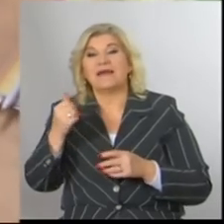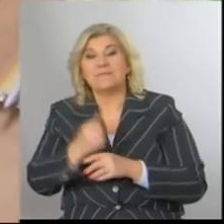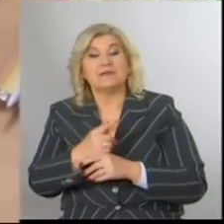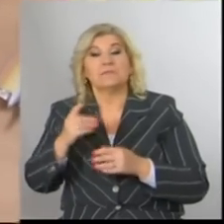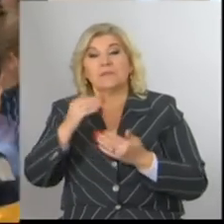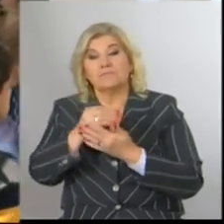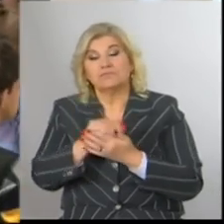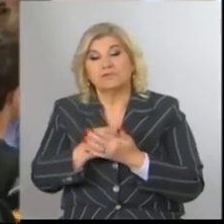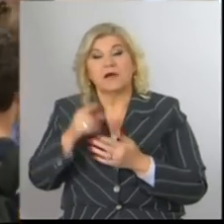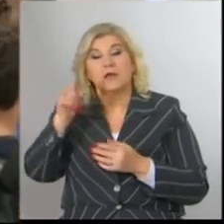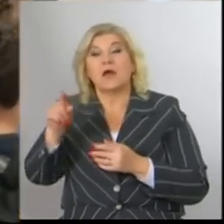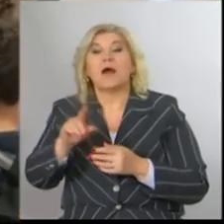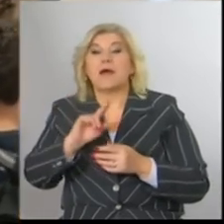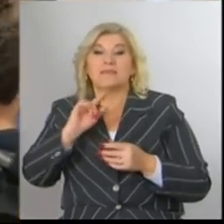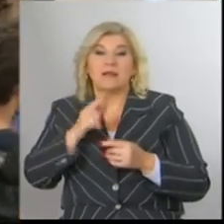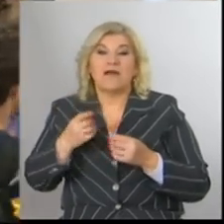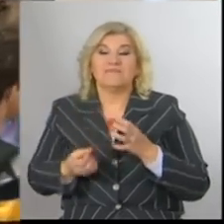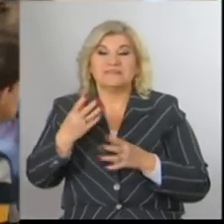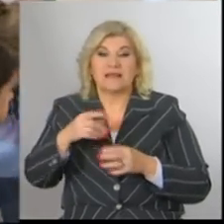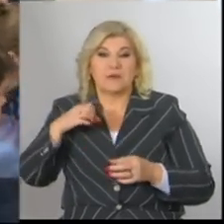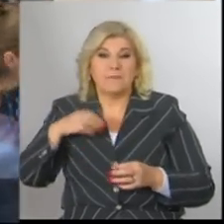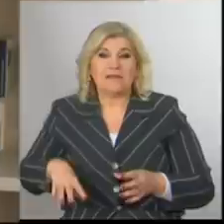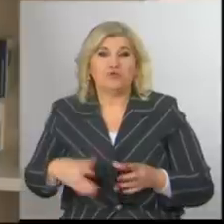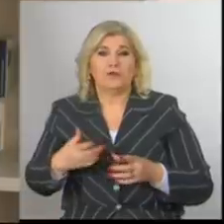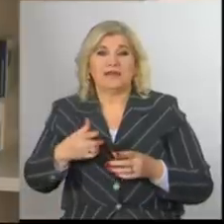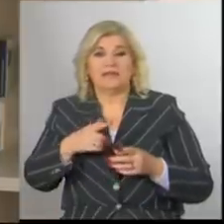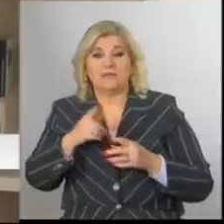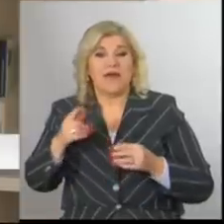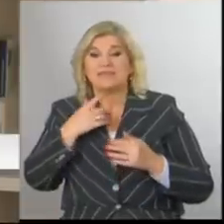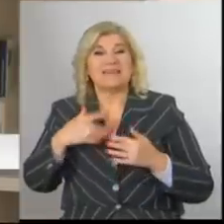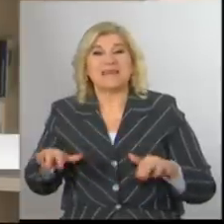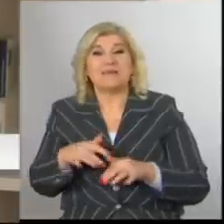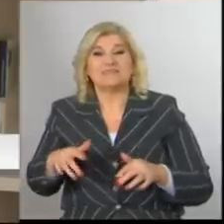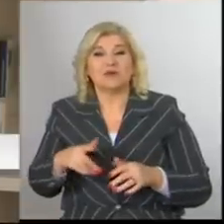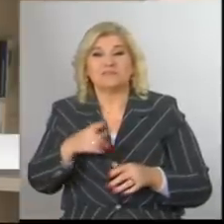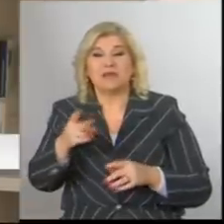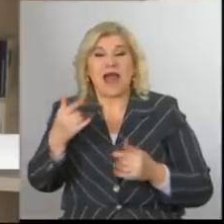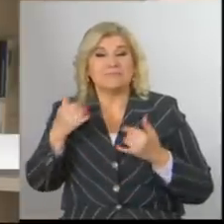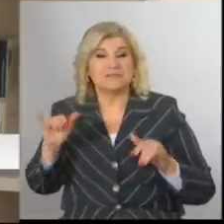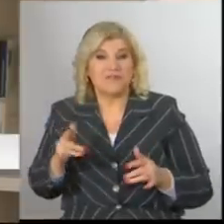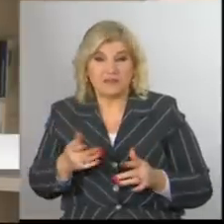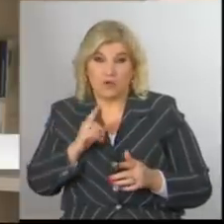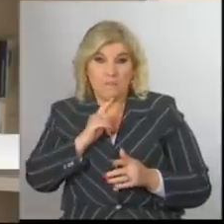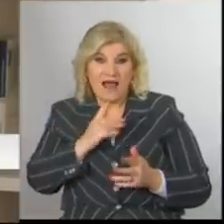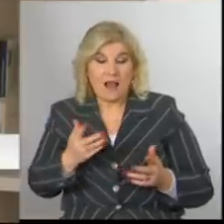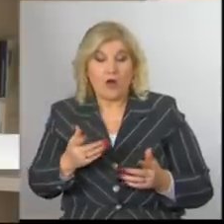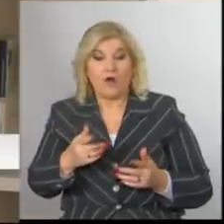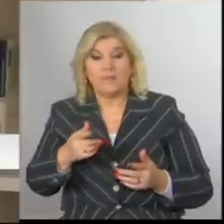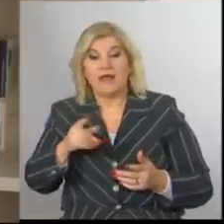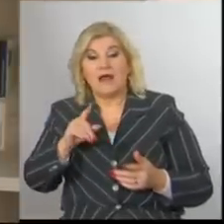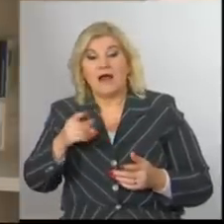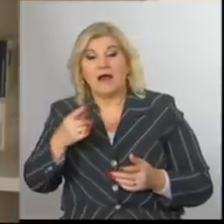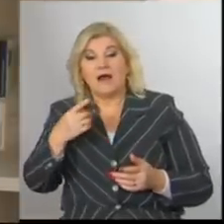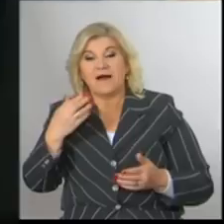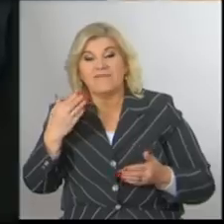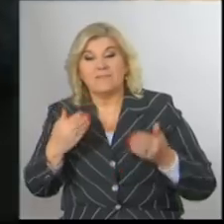mimoriadnych výsledkov študentov a nezamestnanosti absolventov váha kritériá nezamestnanosti bola vyššia pri stredných odborných školách